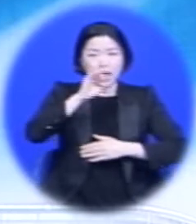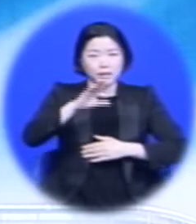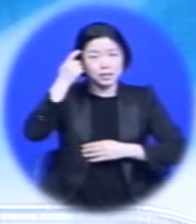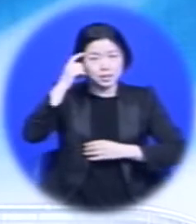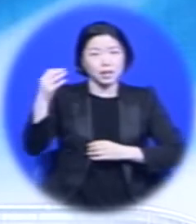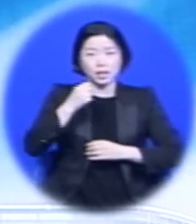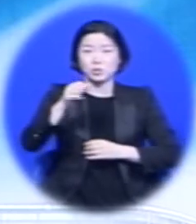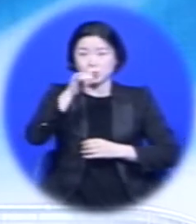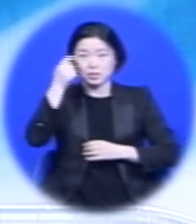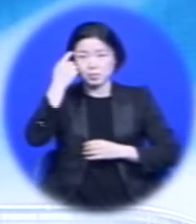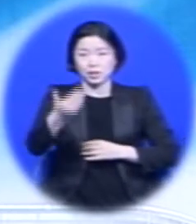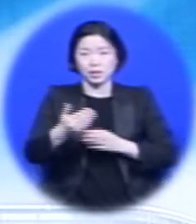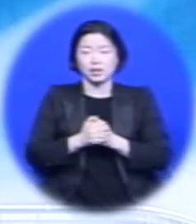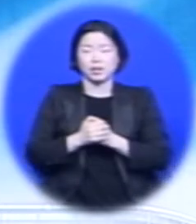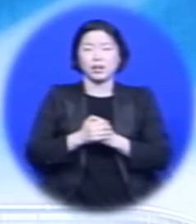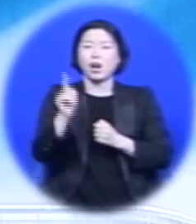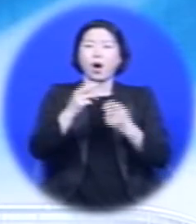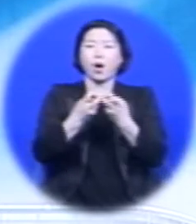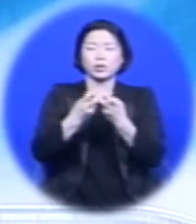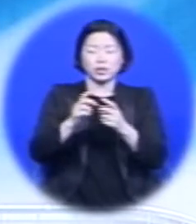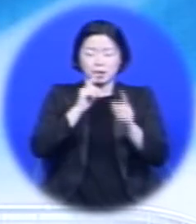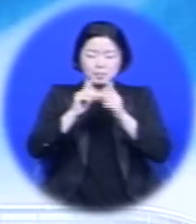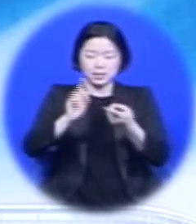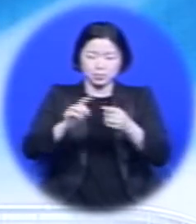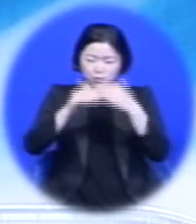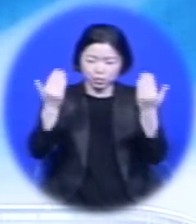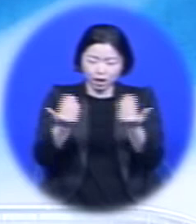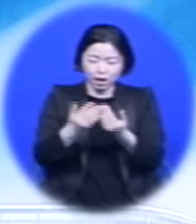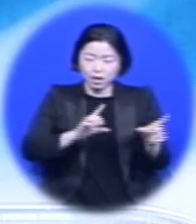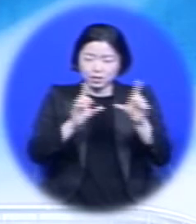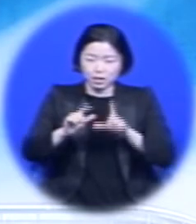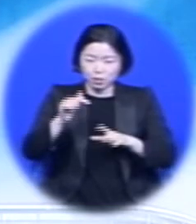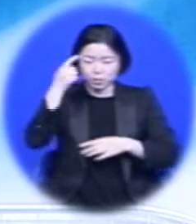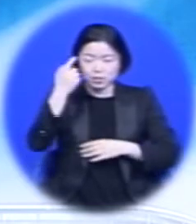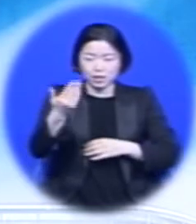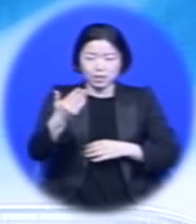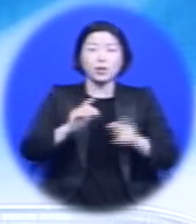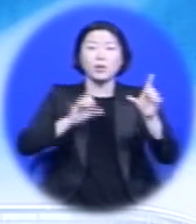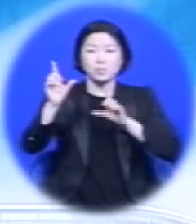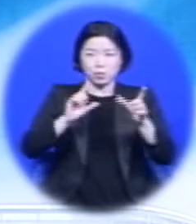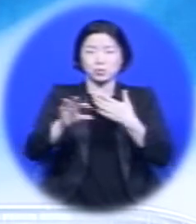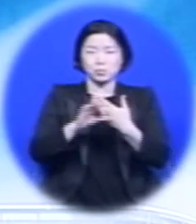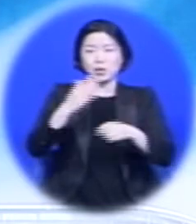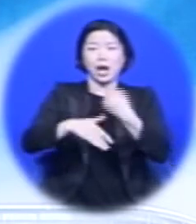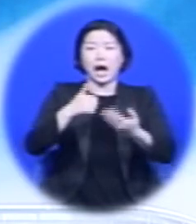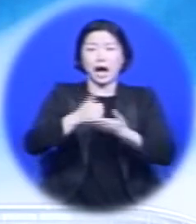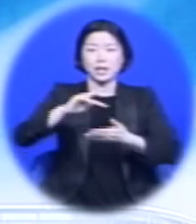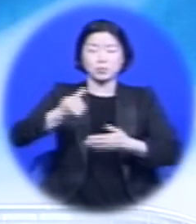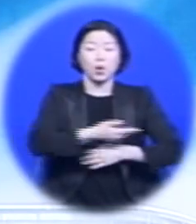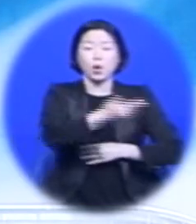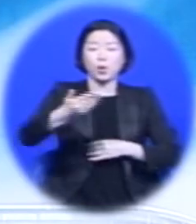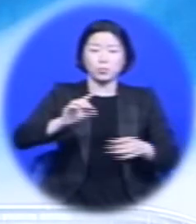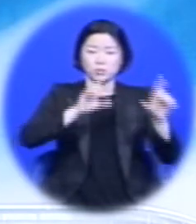사십니까? 어떻게 말씀대로 다 사느냐? 이런 태도를 가지면 하나님도 여러분의 삶의